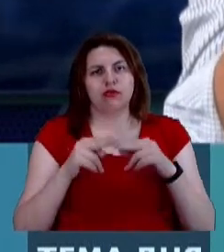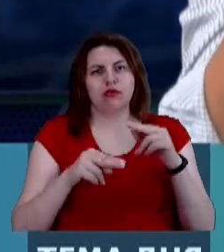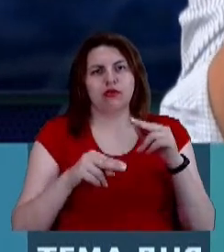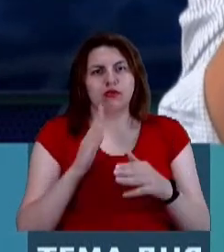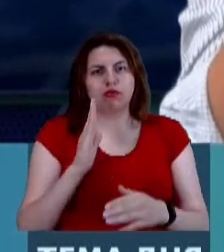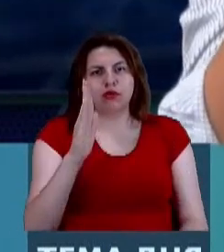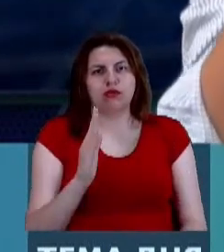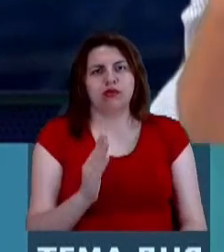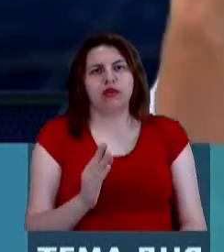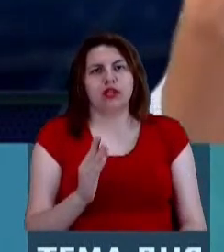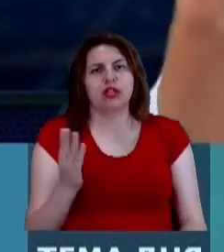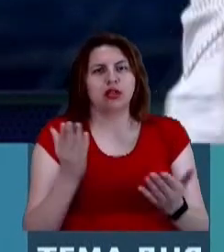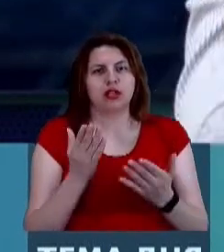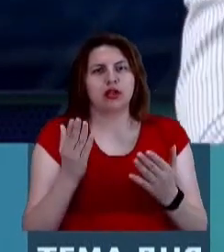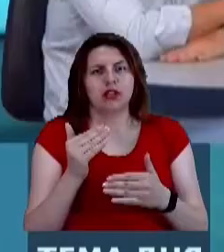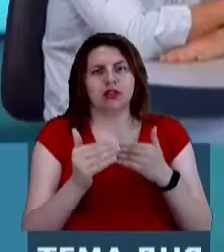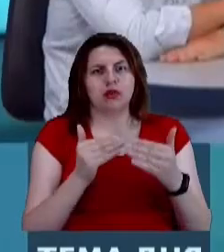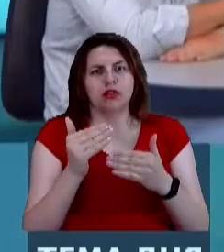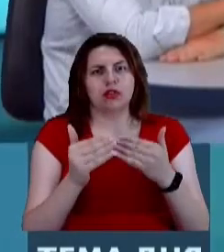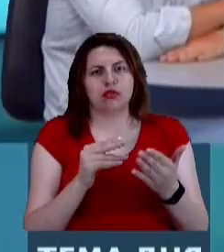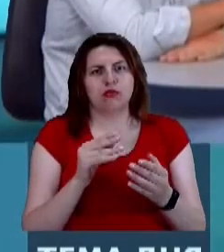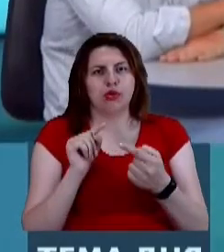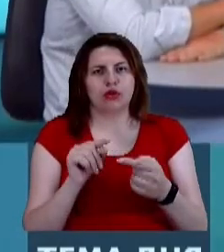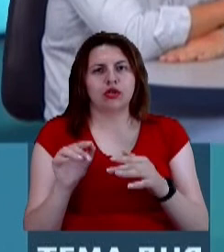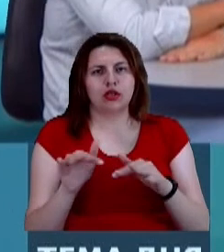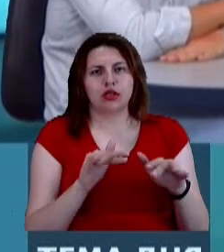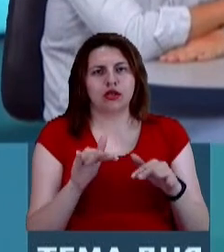спільно вибудовувати якісь елементи стратегії протидії.